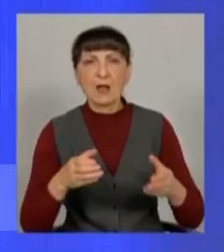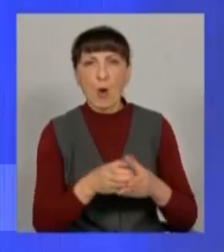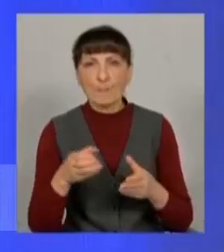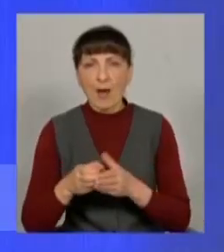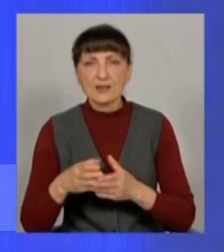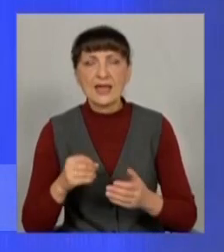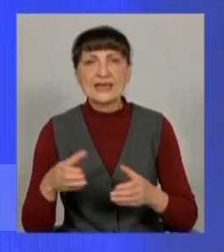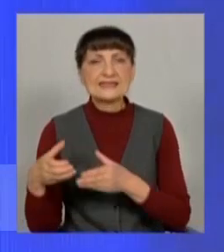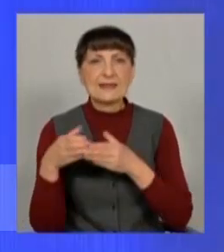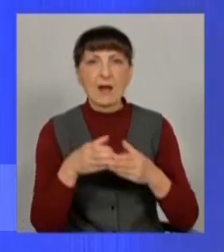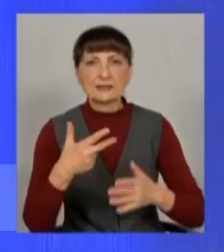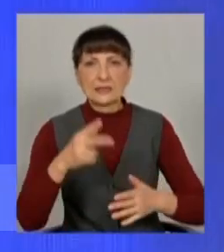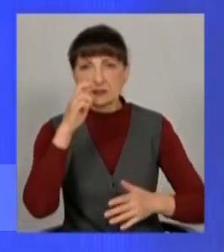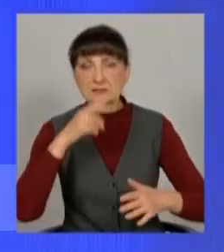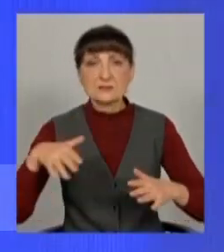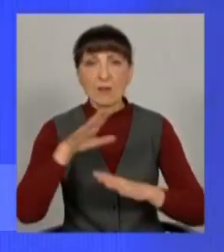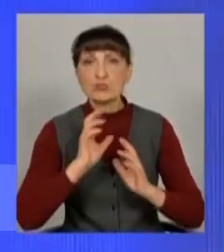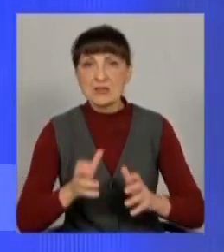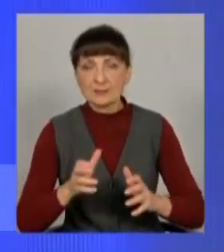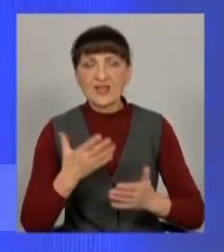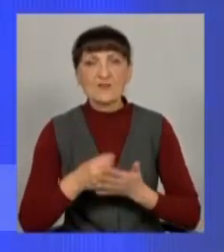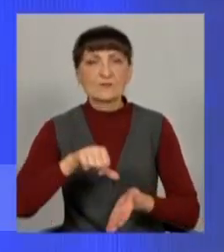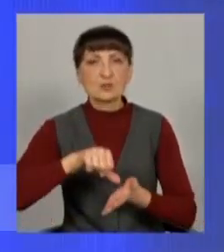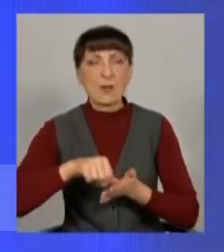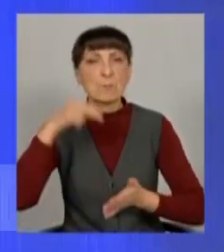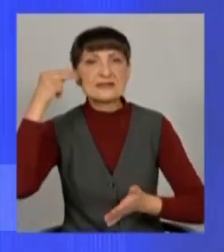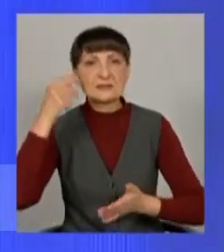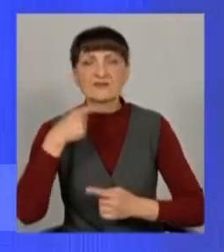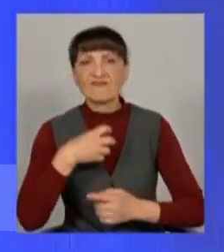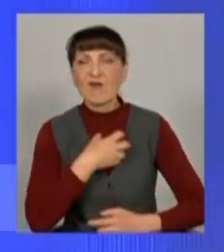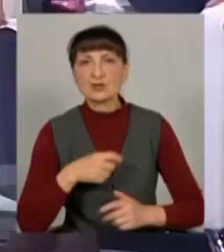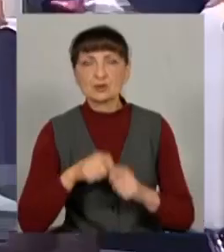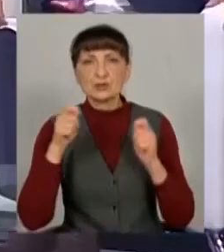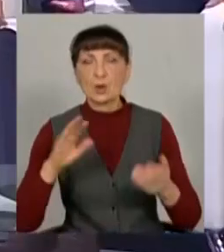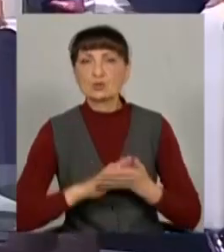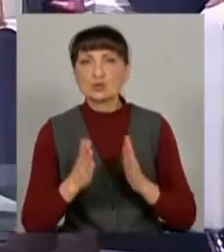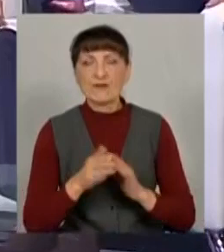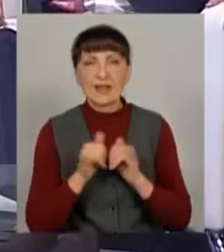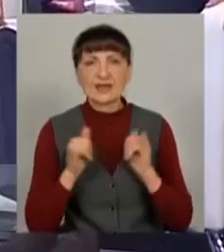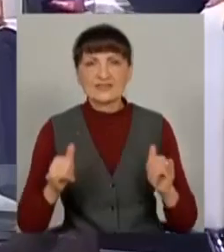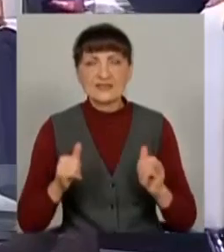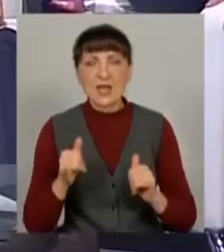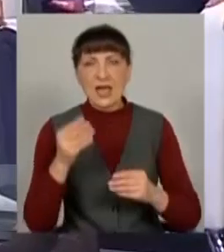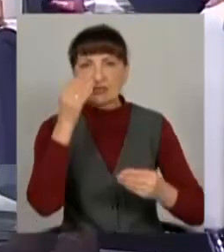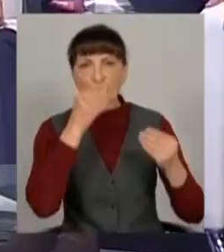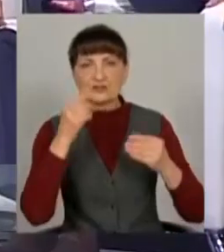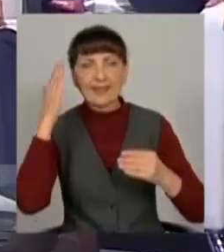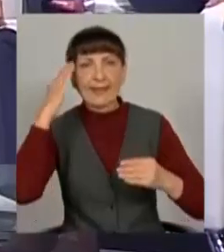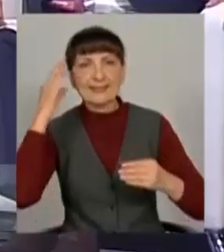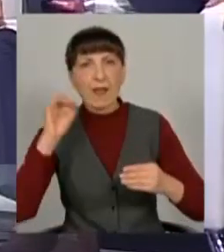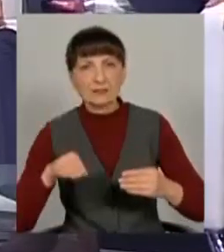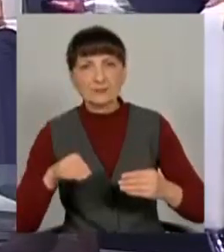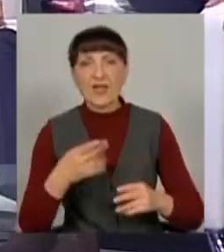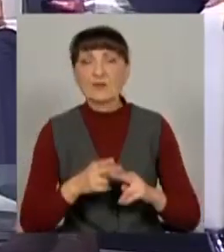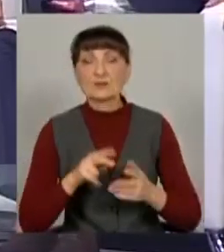и делегаций из 30 стран в своём выступлении президент также отметил важность создания условий для раз искусственного интеллекта в этой